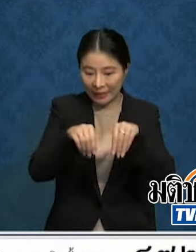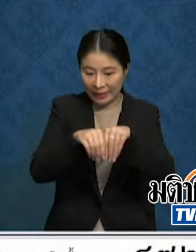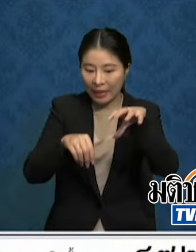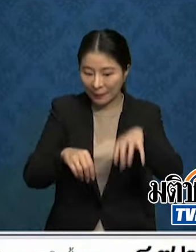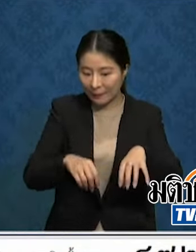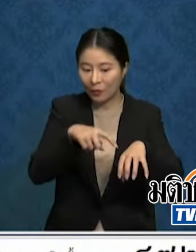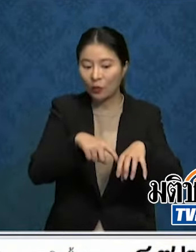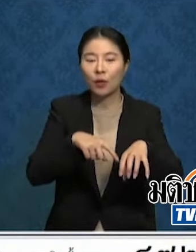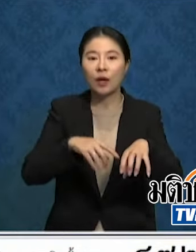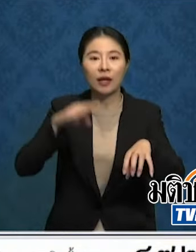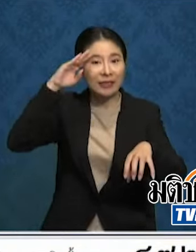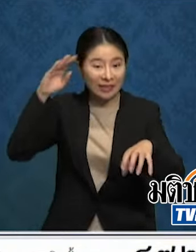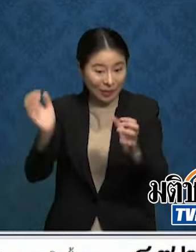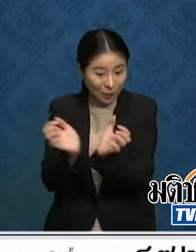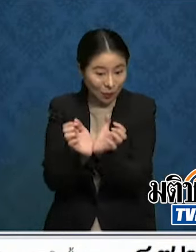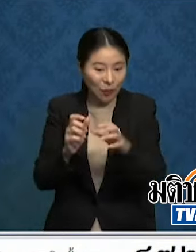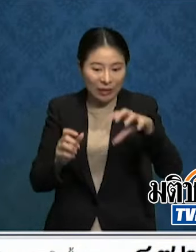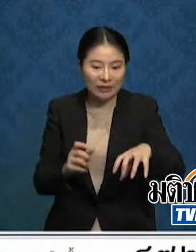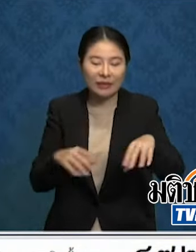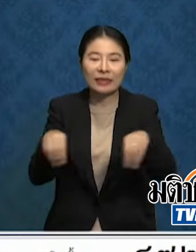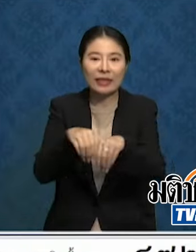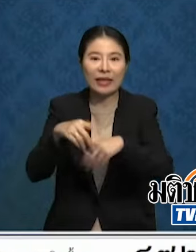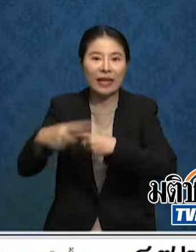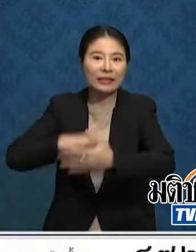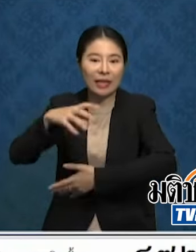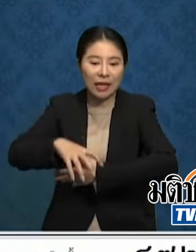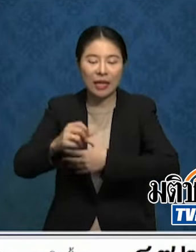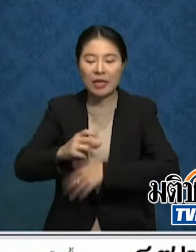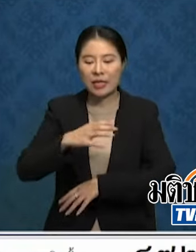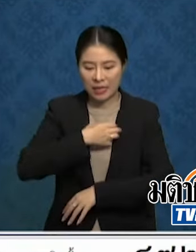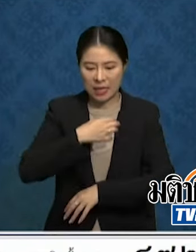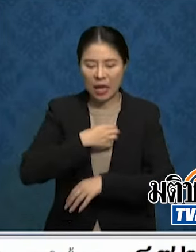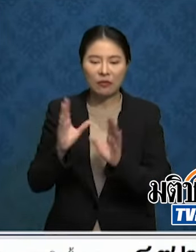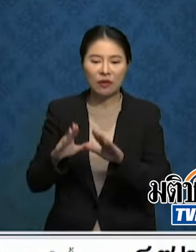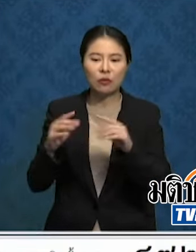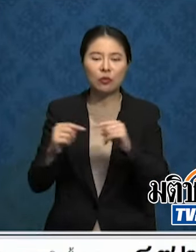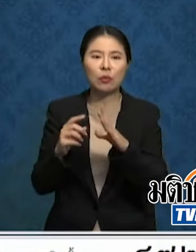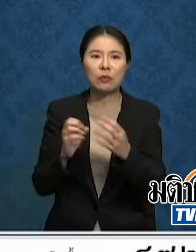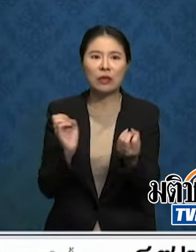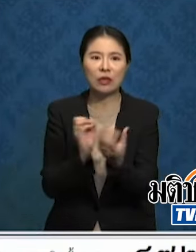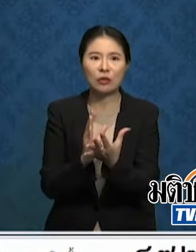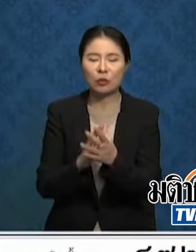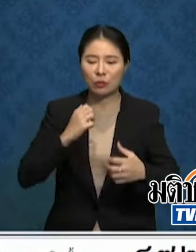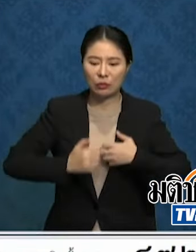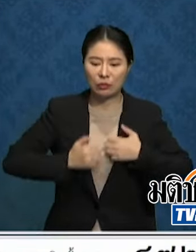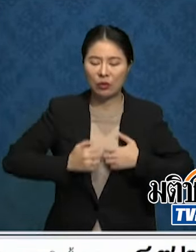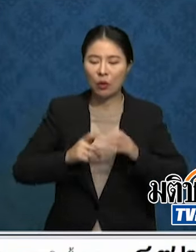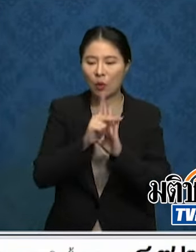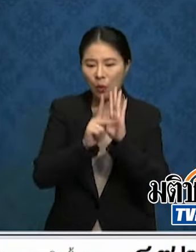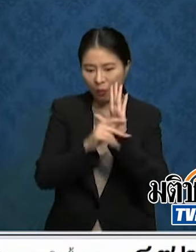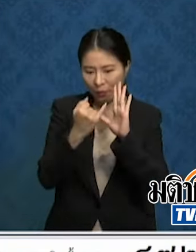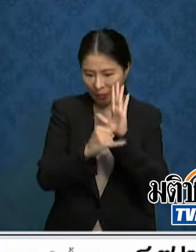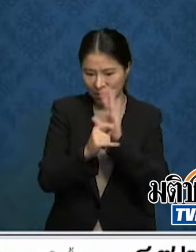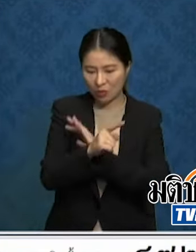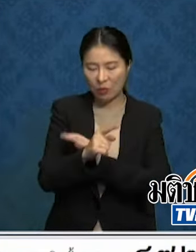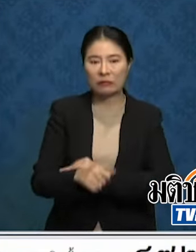นเทียนนะคะดิฉันอยากจะให้เจ้าหน้าที่ที่เกี่ยวข้องเข้ามาตรวจสอบด้วยค่ะดิฉันไม่อยากทำให้ใครเดือดร้อนแต่ว่าถ้ามันไม่ทำตามกฎหมายก็ต้องจัดการเพราะ